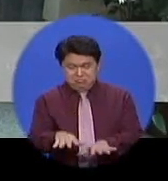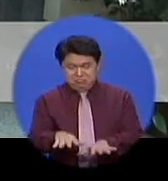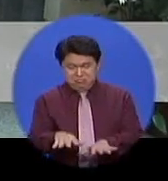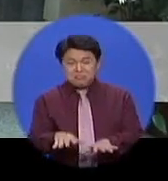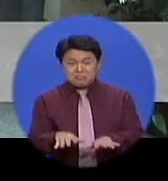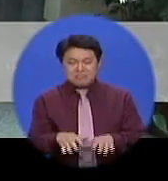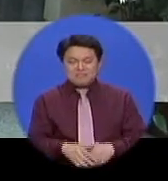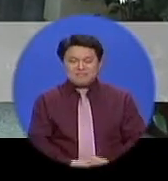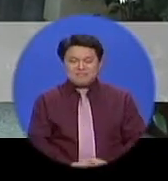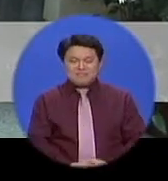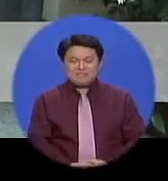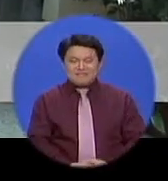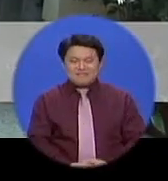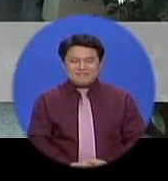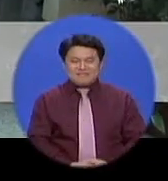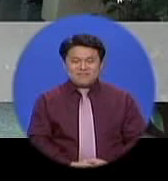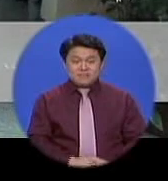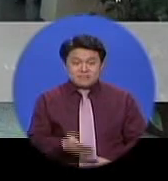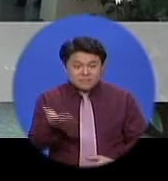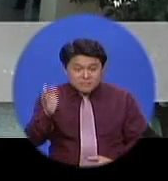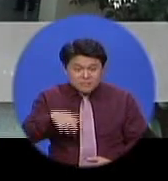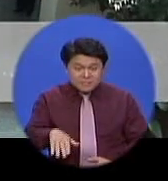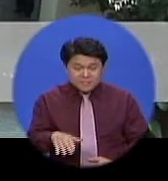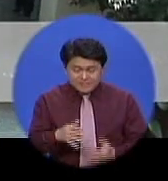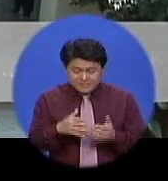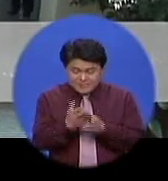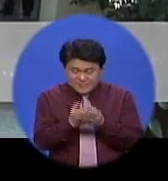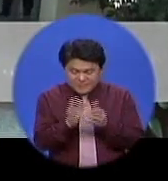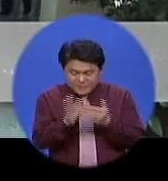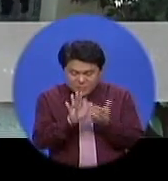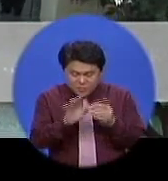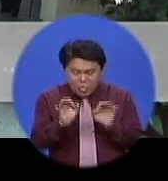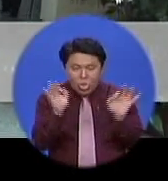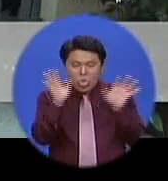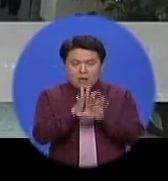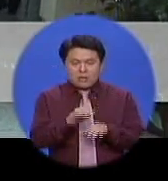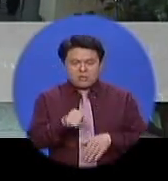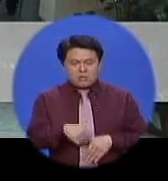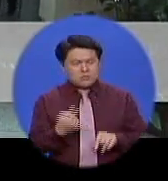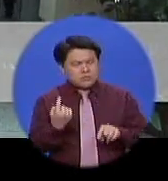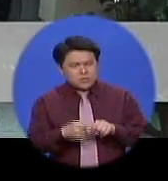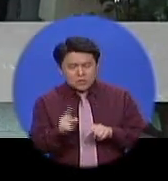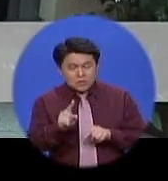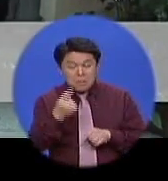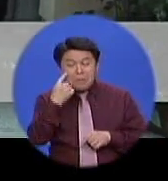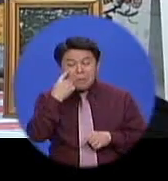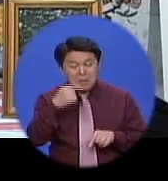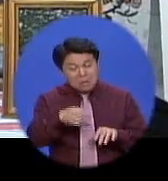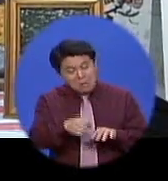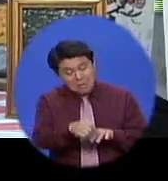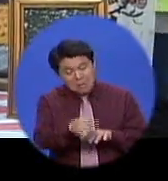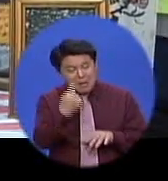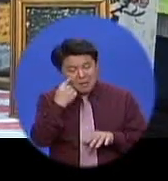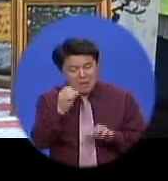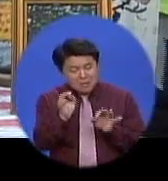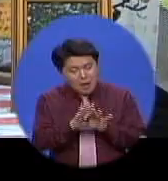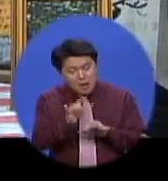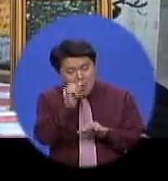발라주고. 근데 그것도 빠지면 싹 빠져. 친구랑 싹 빠져. 이것도 그런가 하고 한번 해봤어.